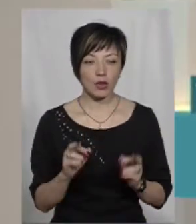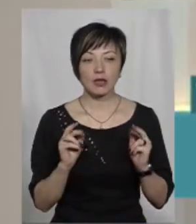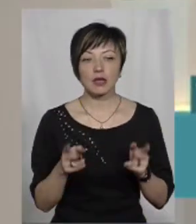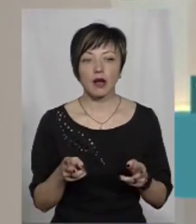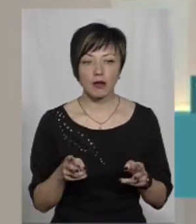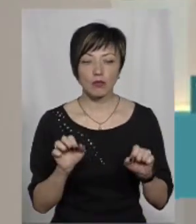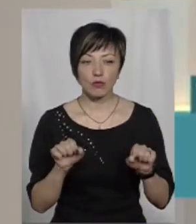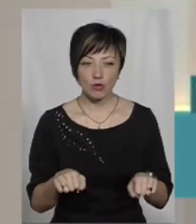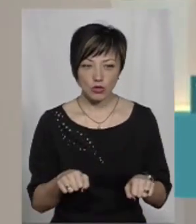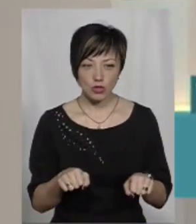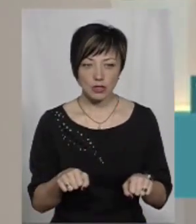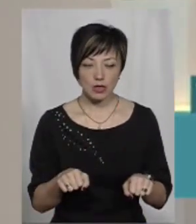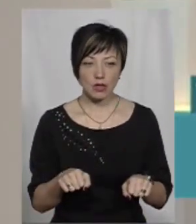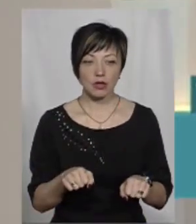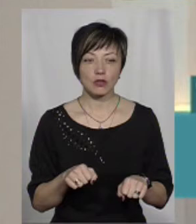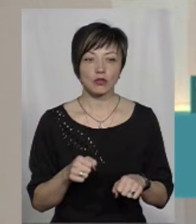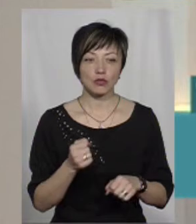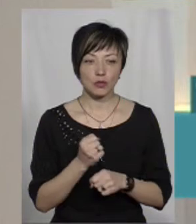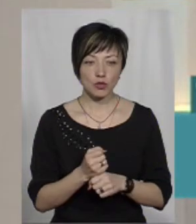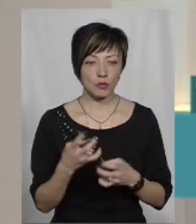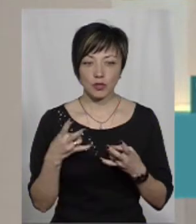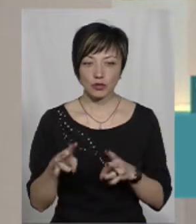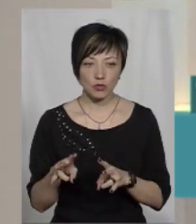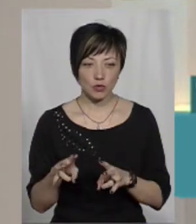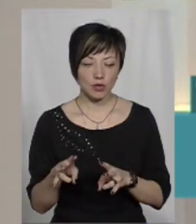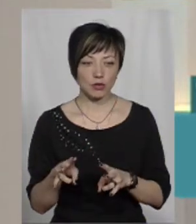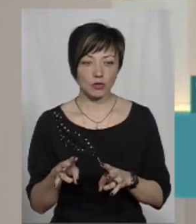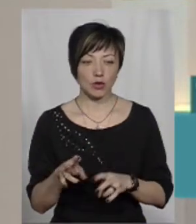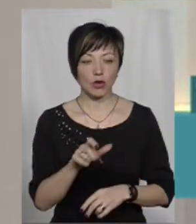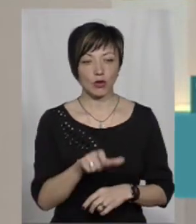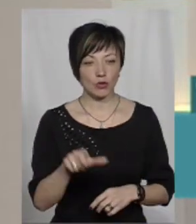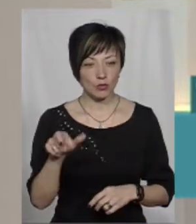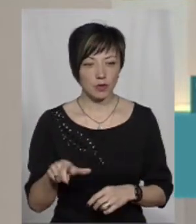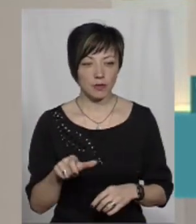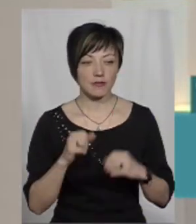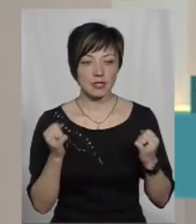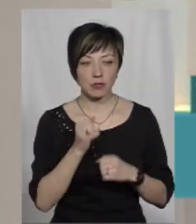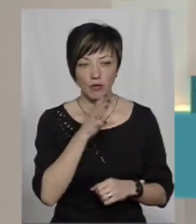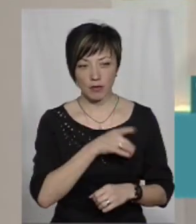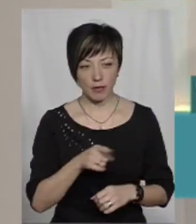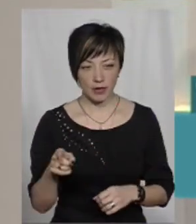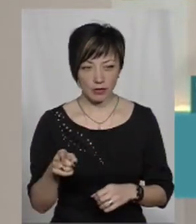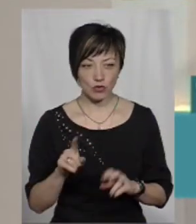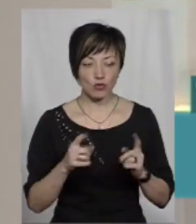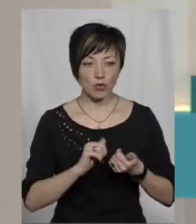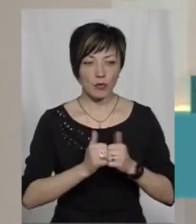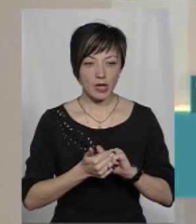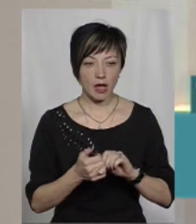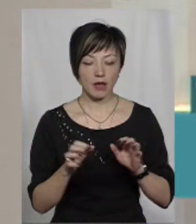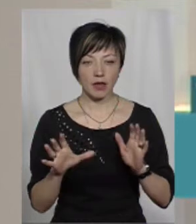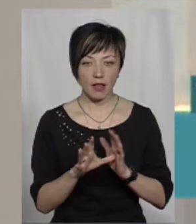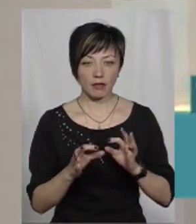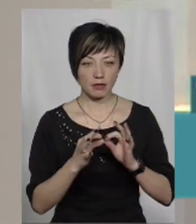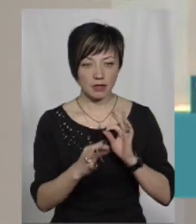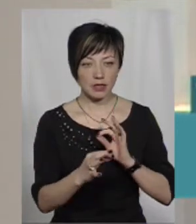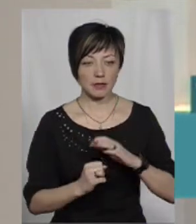Яким чином можна планувати так, щоб це не було в шкоду, наприклад, споживачам в зимовий період? Чому міняються лінії